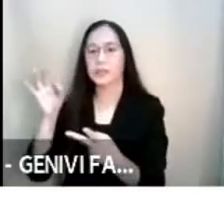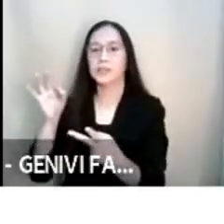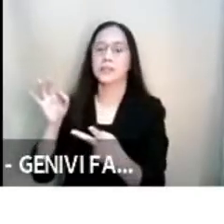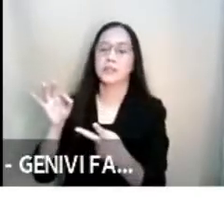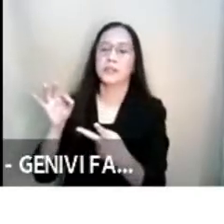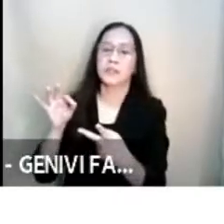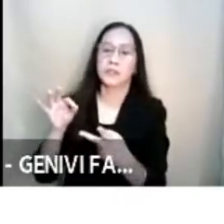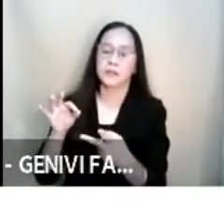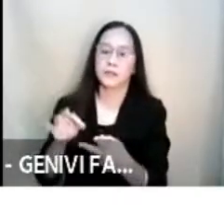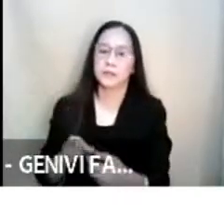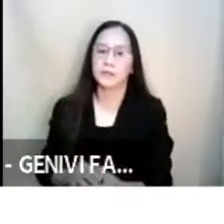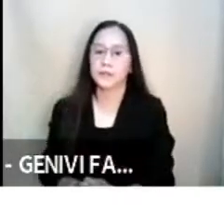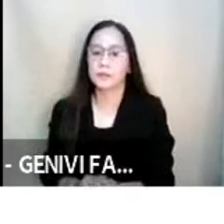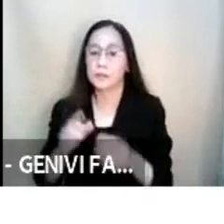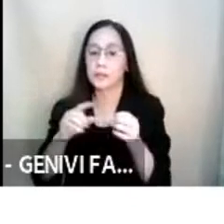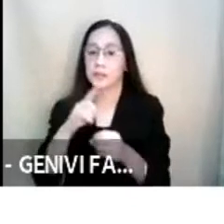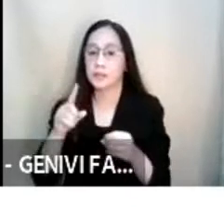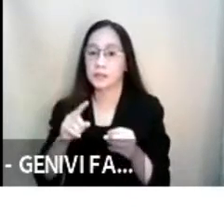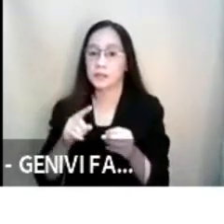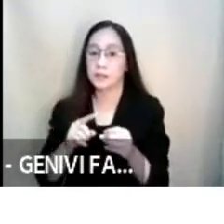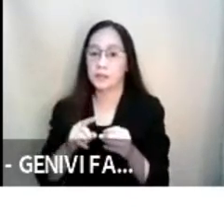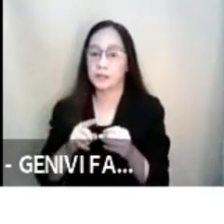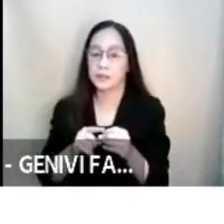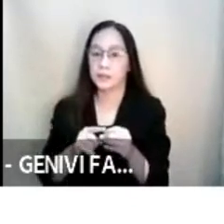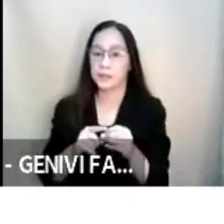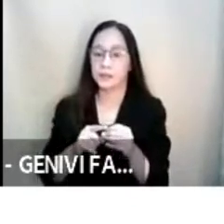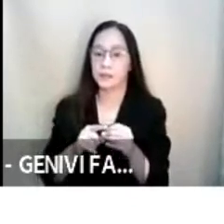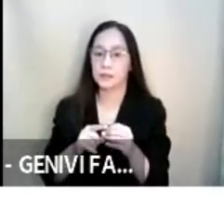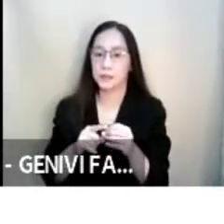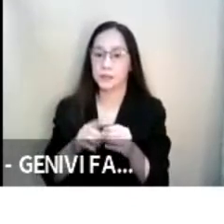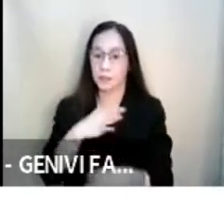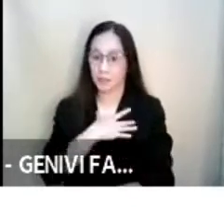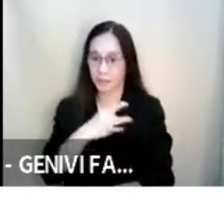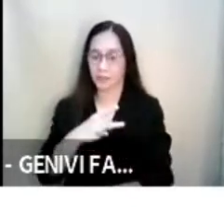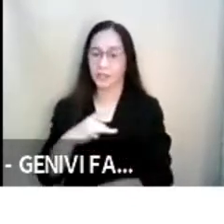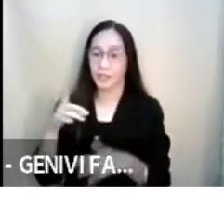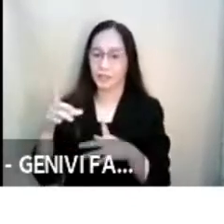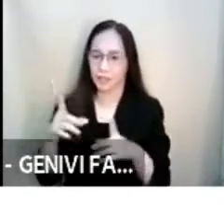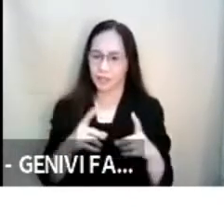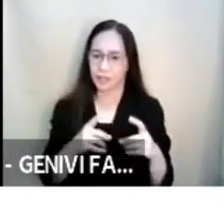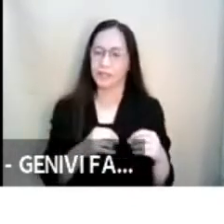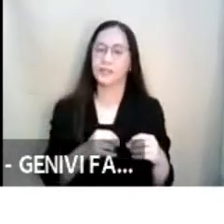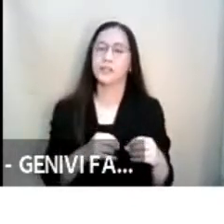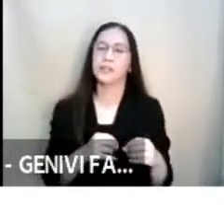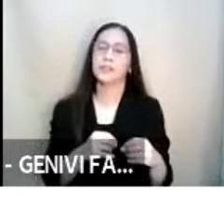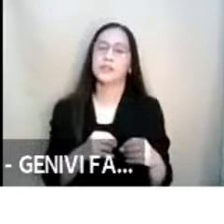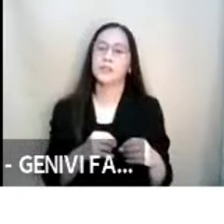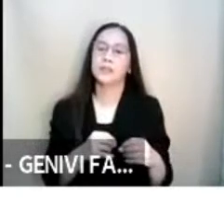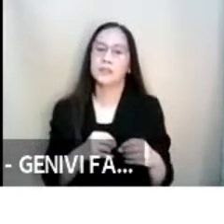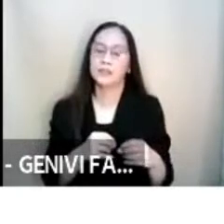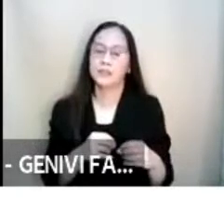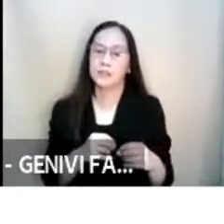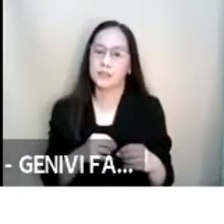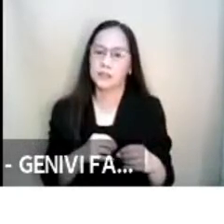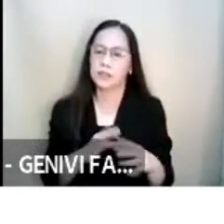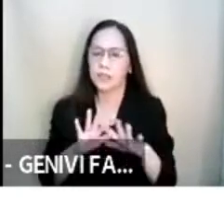ng tungkol sa gusto niyang gawin, or sa mga